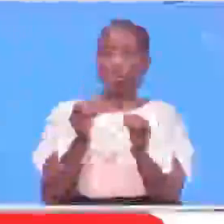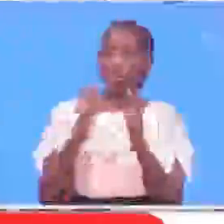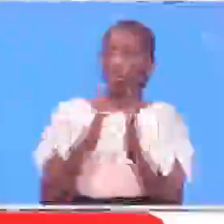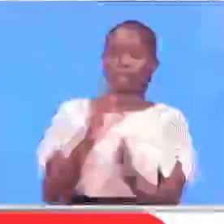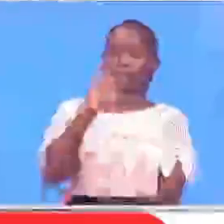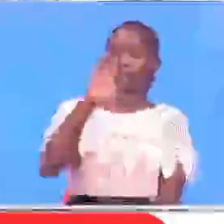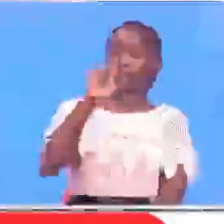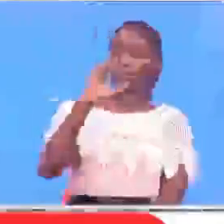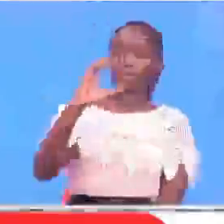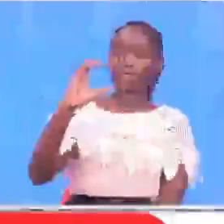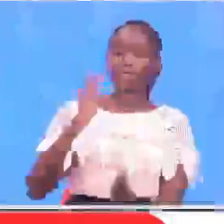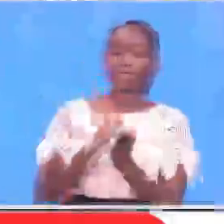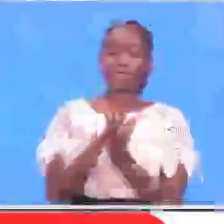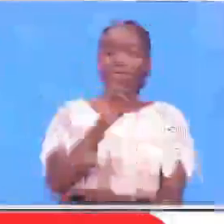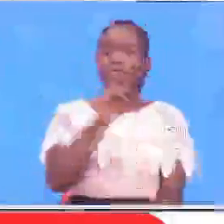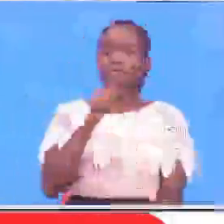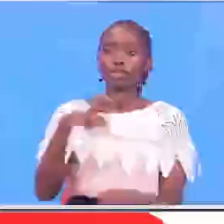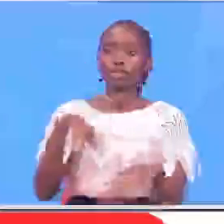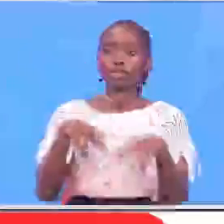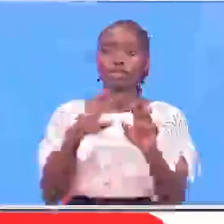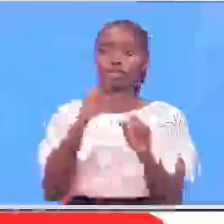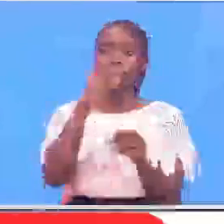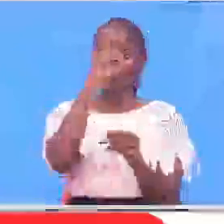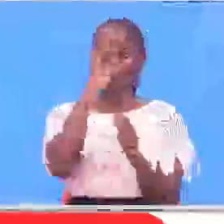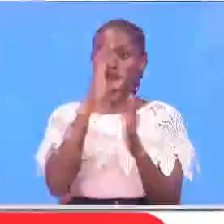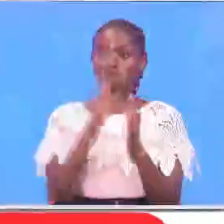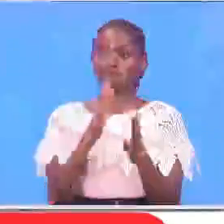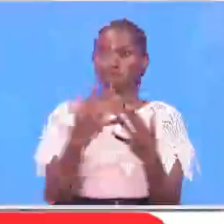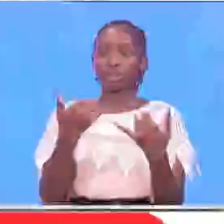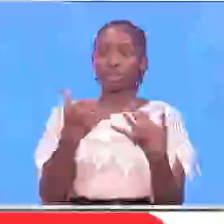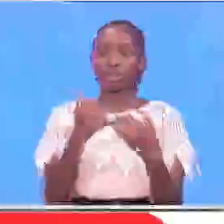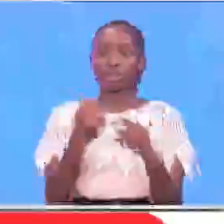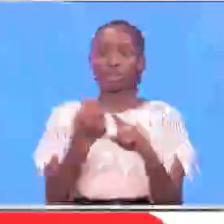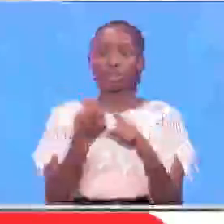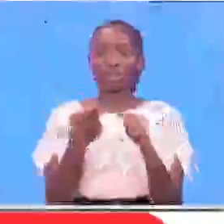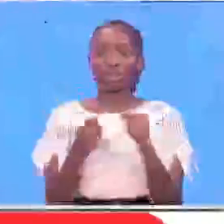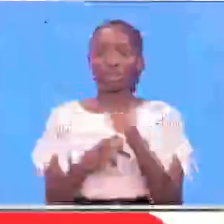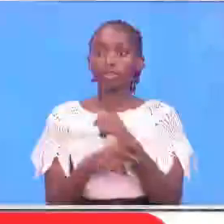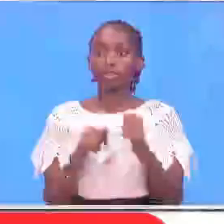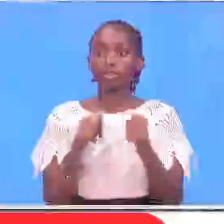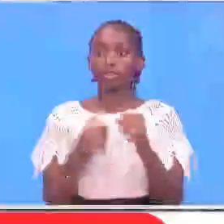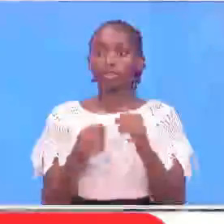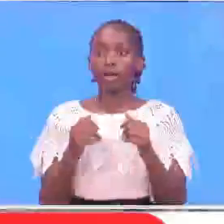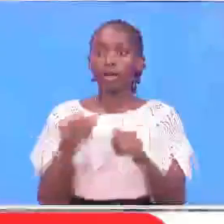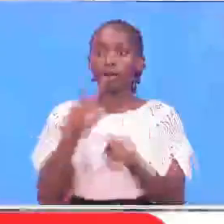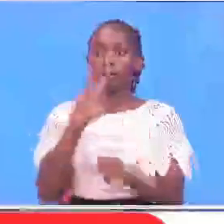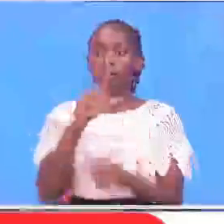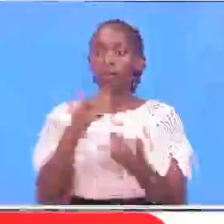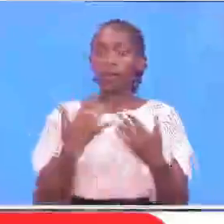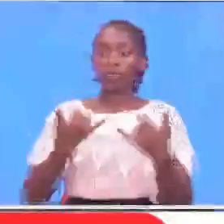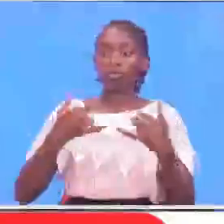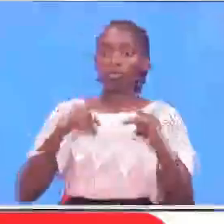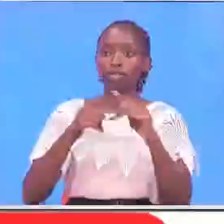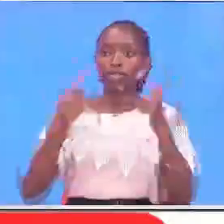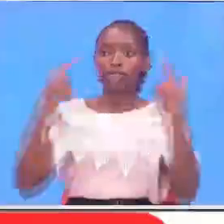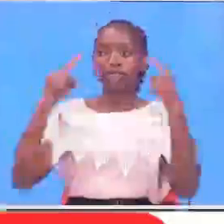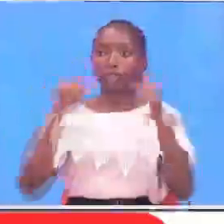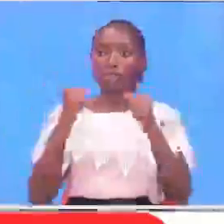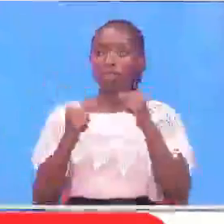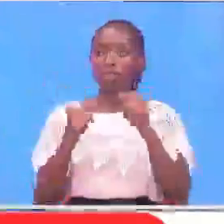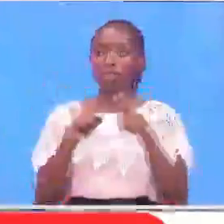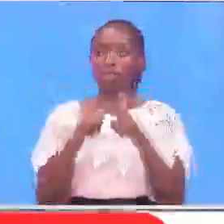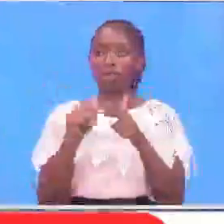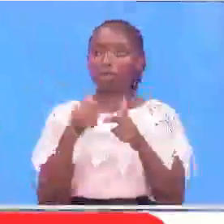wa EACC ili kujinasua kutoka kwa mtego wa kukamatwa, wawili walifanikiwa kukwepa, huku mmoja ambaye alikuwa upande wa